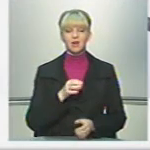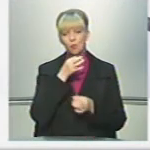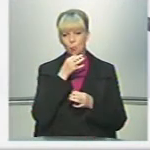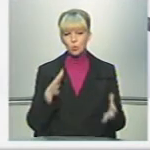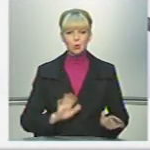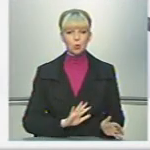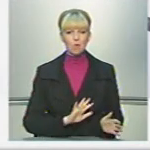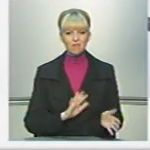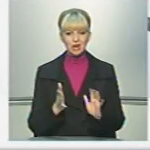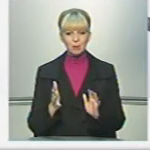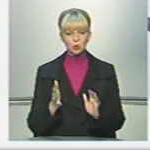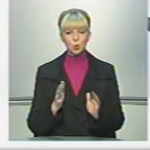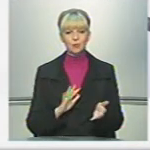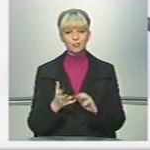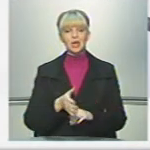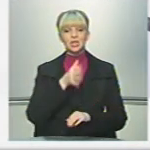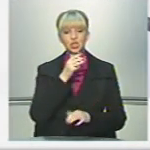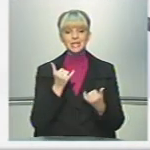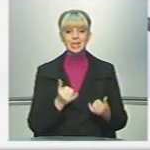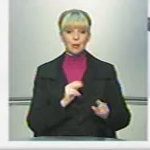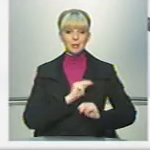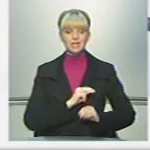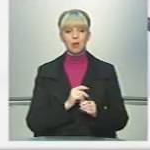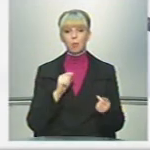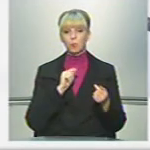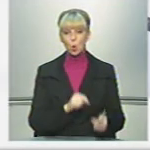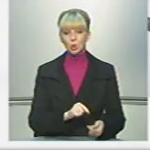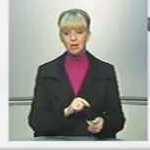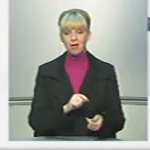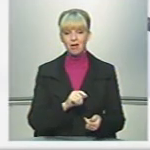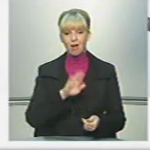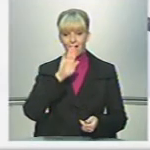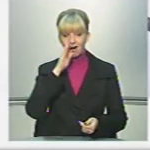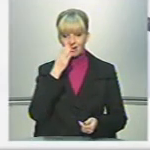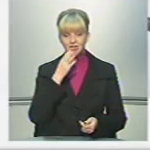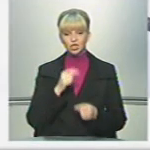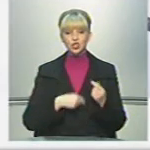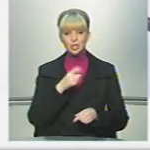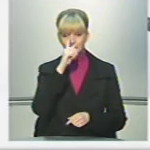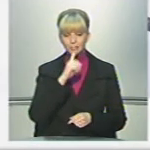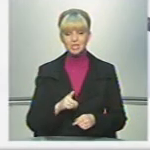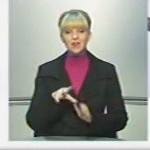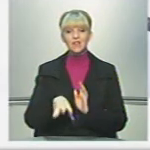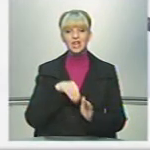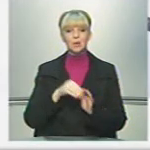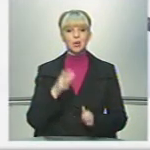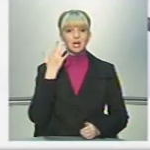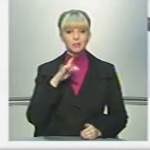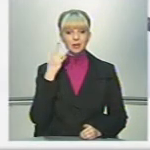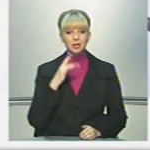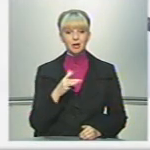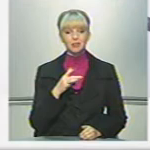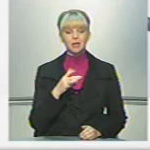будь-якому випадку час зараз працює проти агресора. Через місяць вибори в Сполучених Штатах.